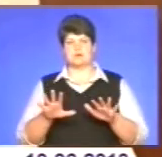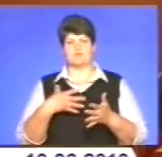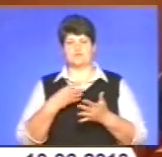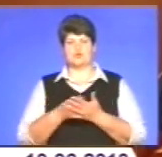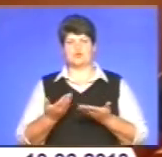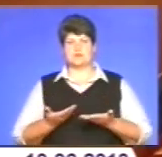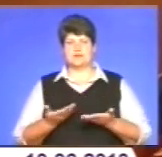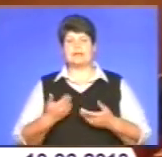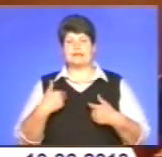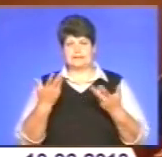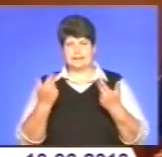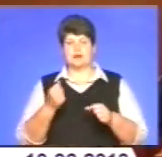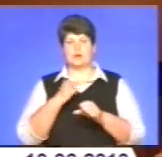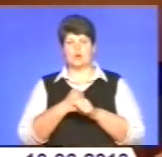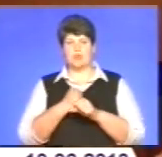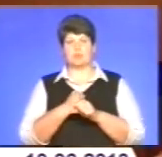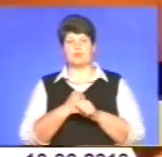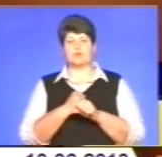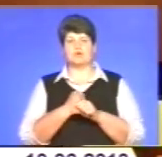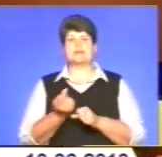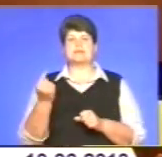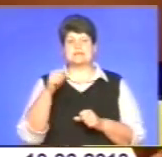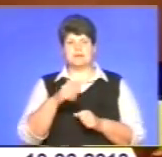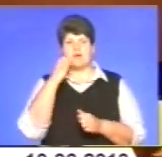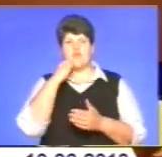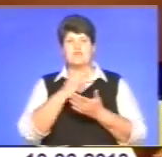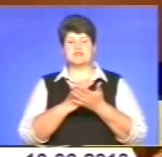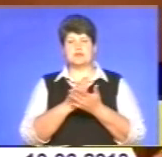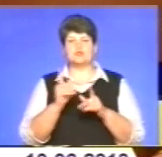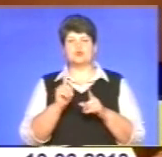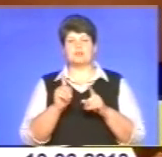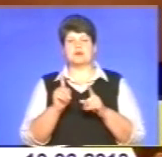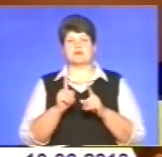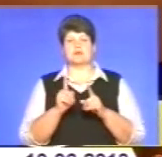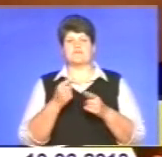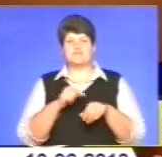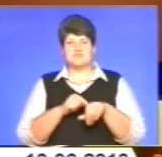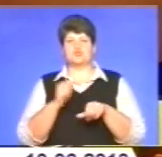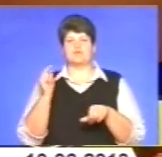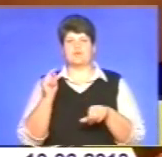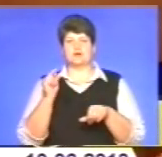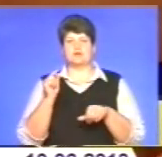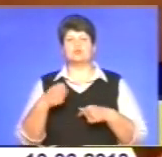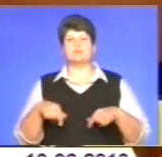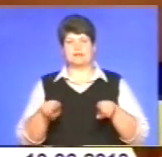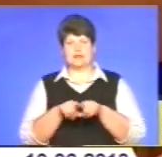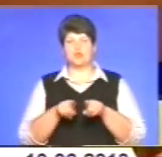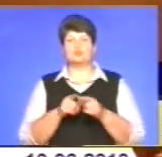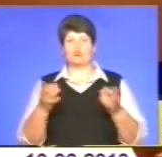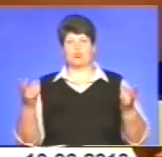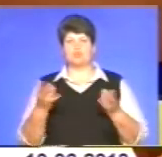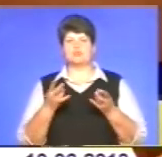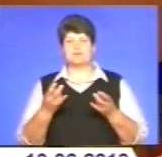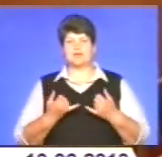Так робимо роботу з тими ветеранами, щоб, як кажуть, вони відчували, що ми також потрібні